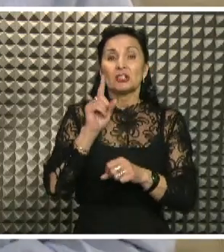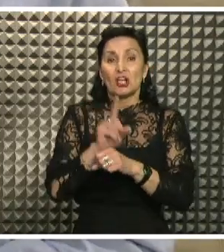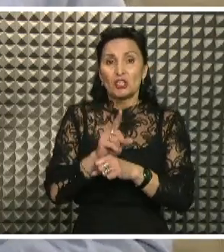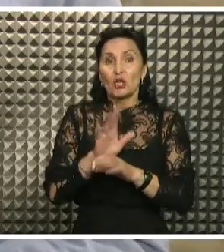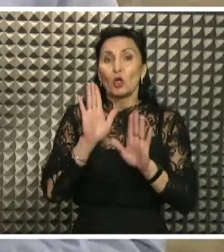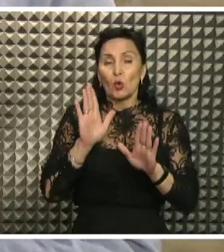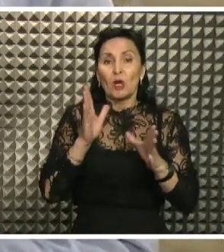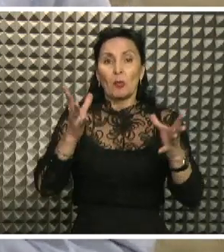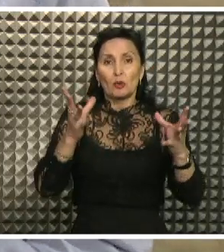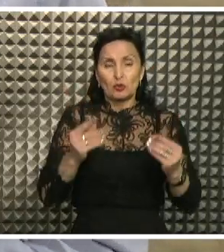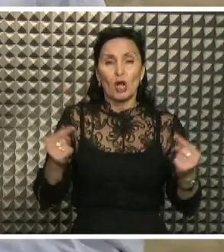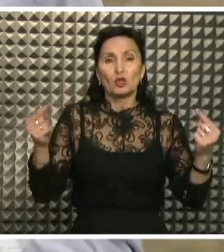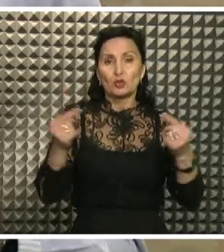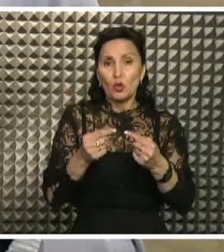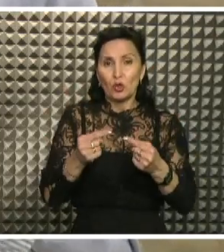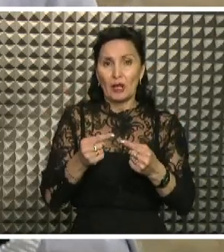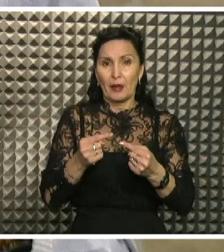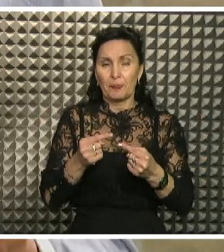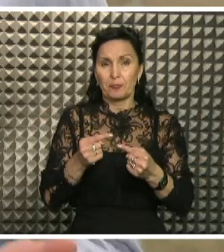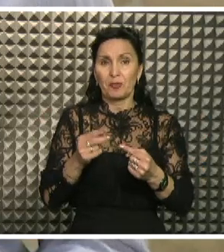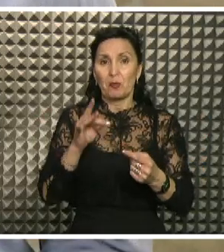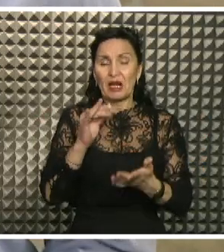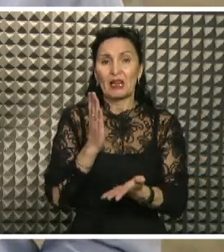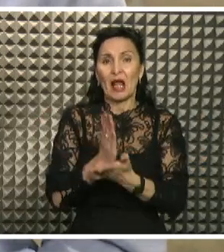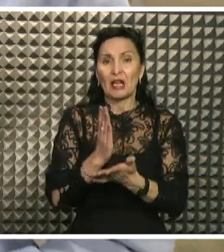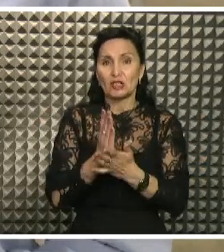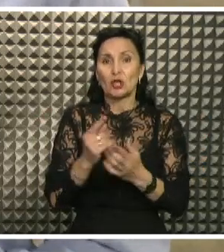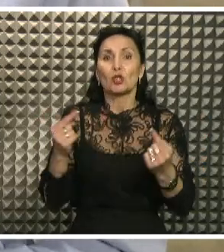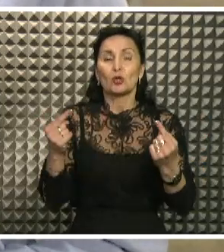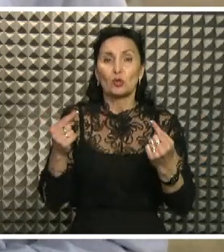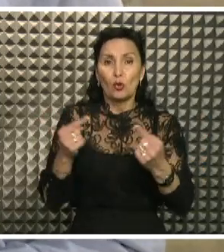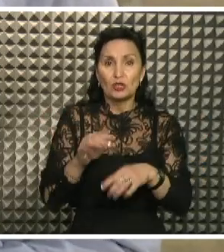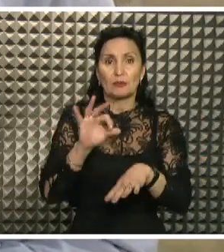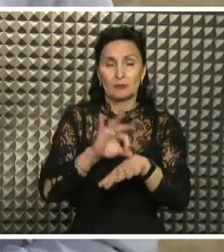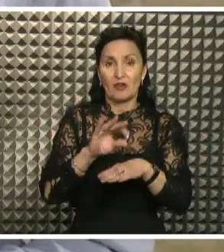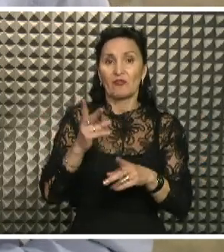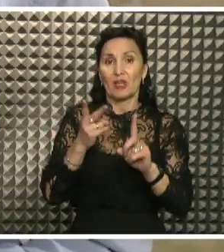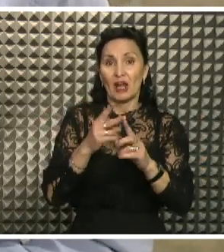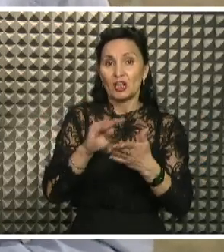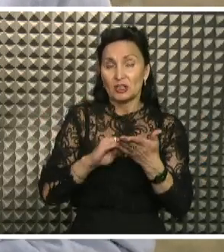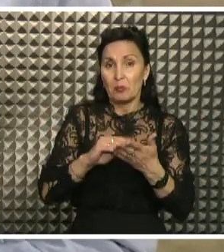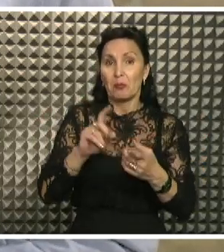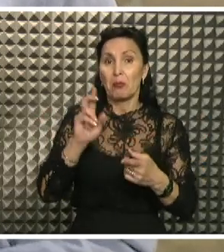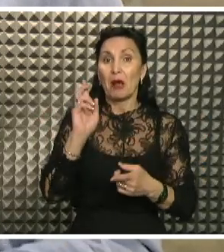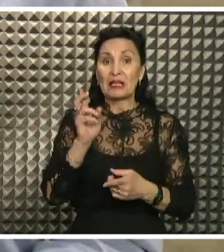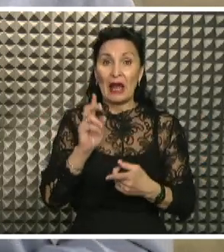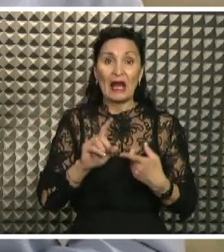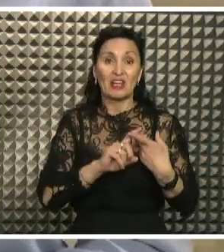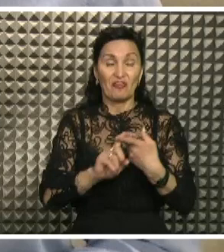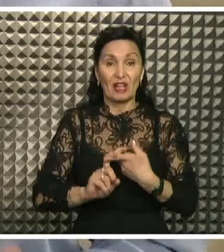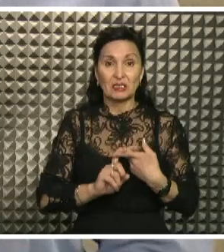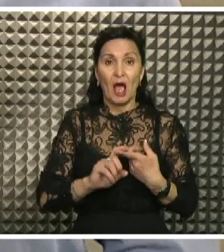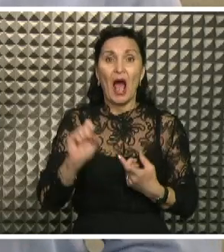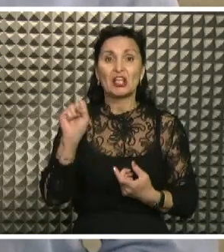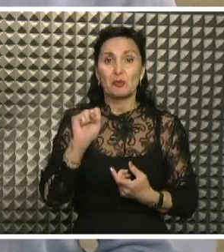только по очень четким критериям для, при наличии явных клиники вторичной бактериальной инфекции.